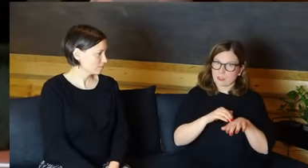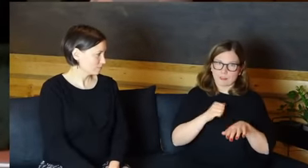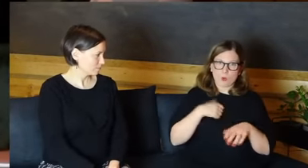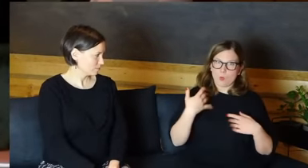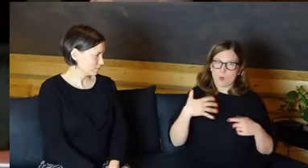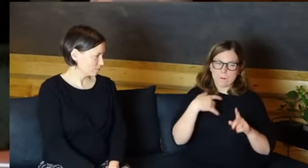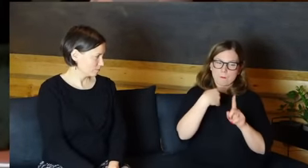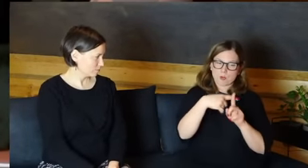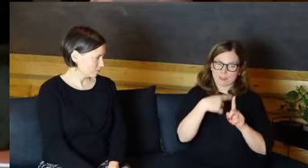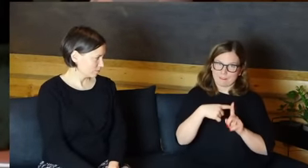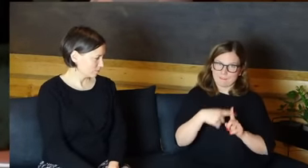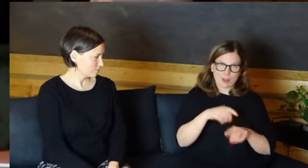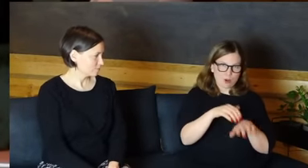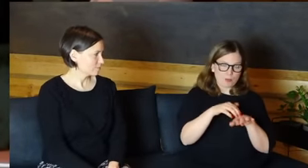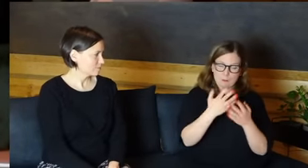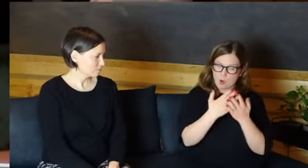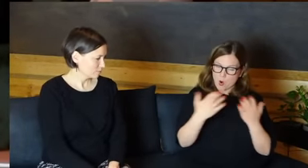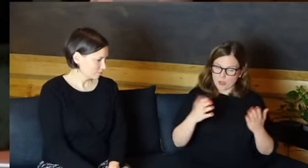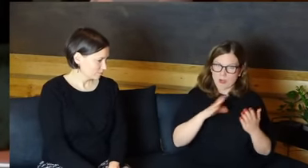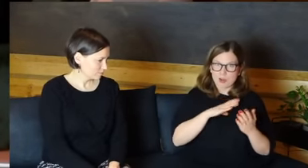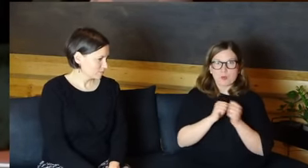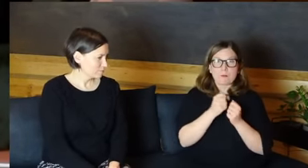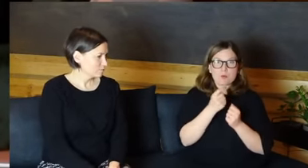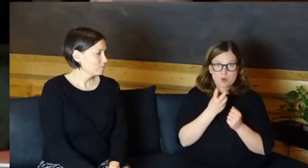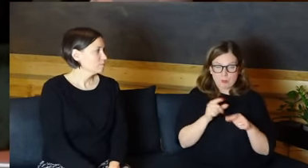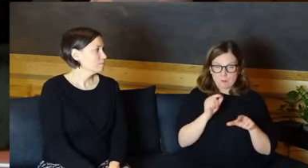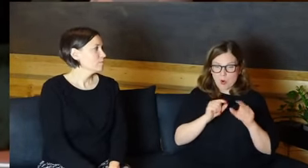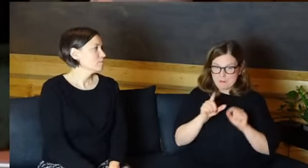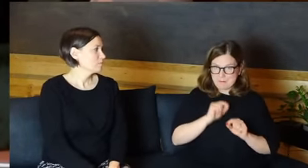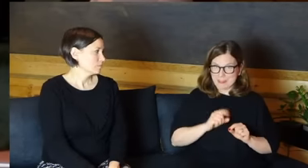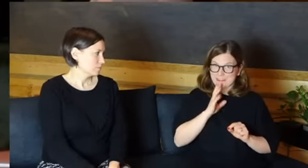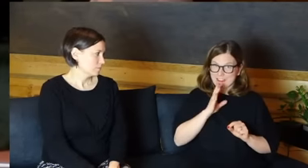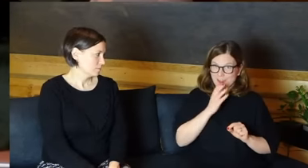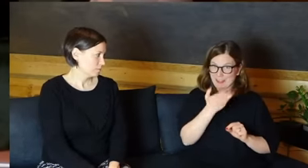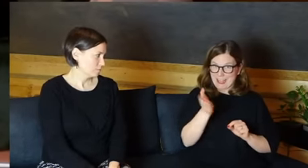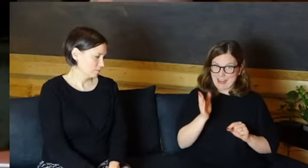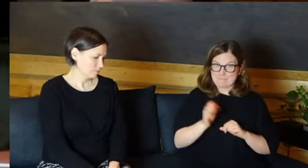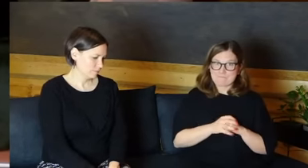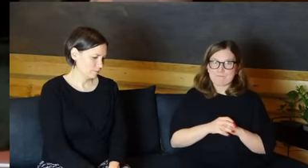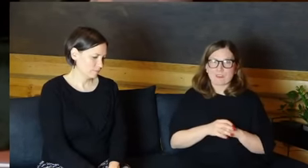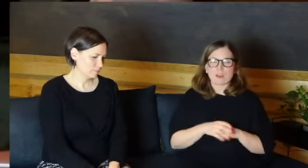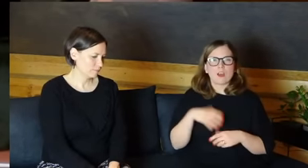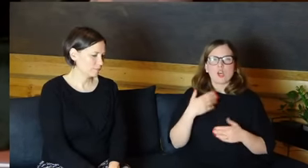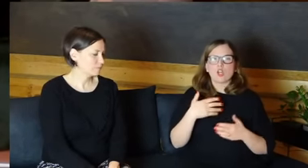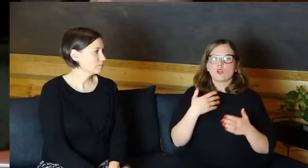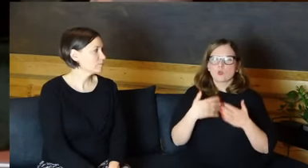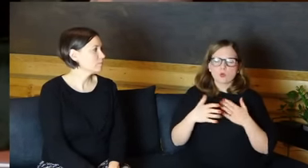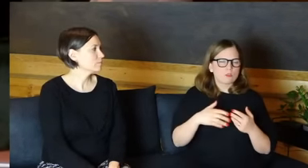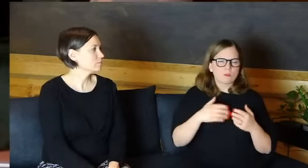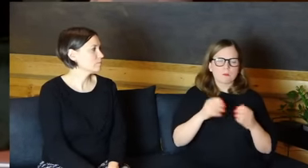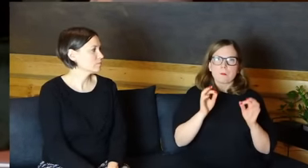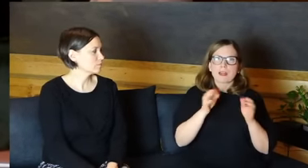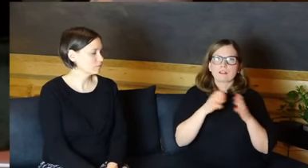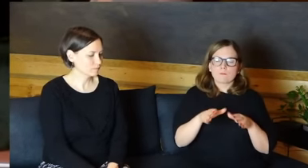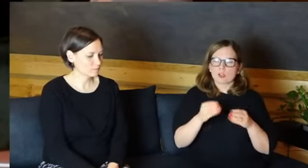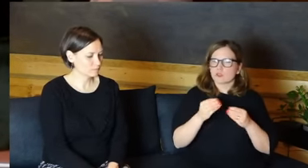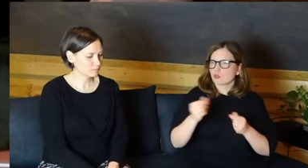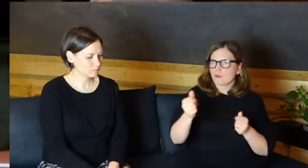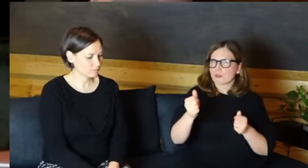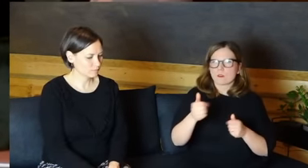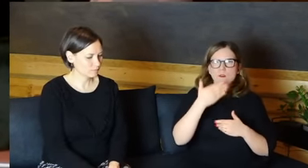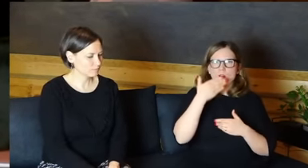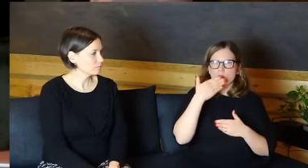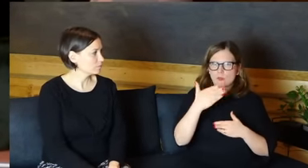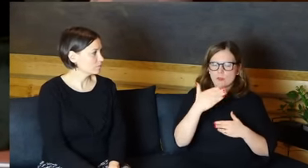tuli näitä erilaisia kommentteja, mutta muutamia kommentteja poimin täältä. Eli hoitaa hommat sujuvasti ja hyvin.